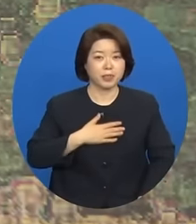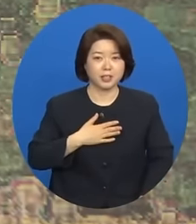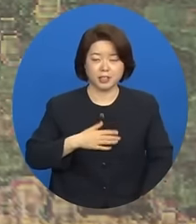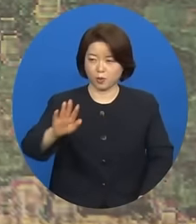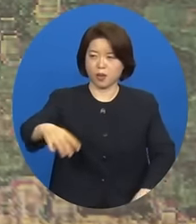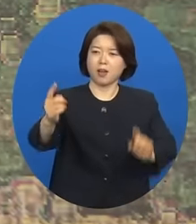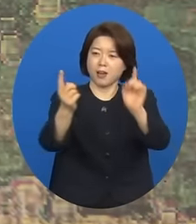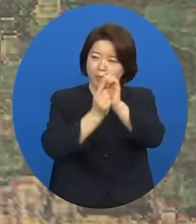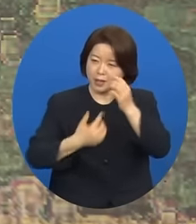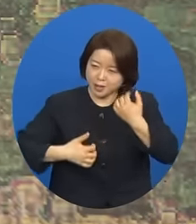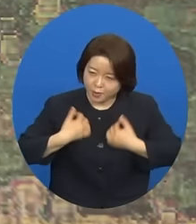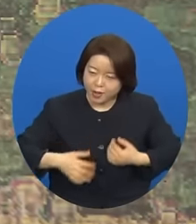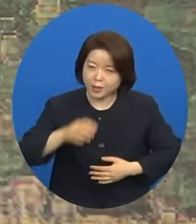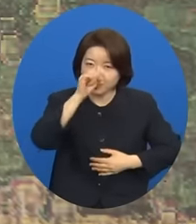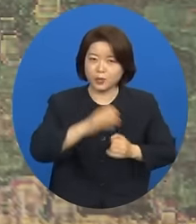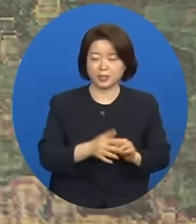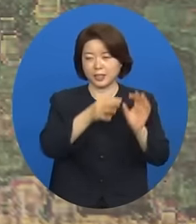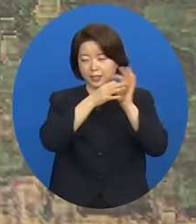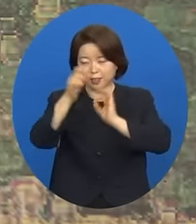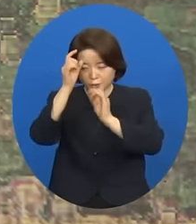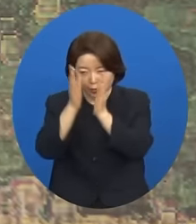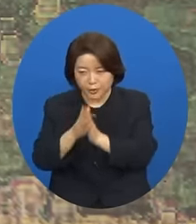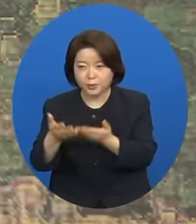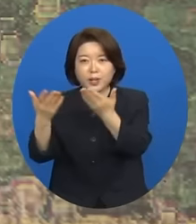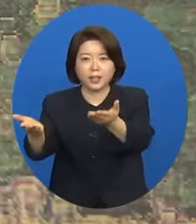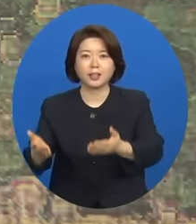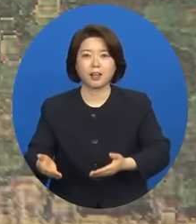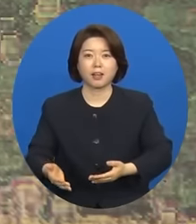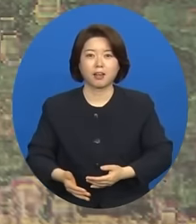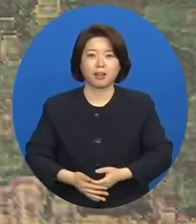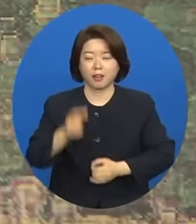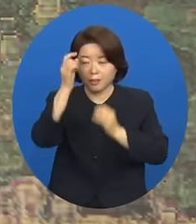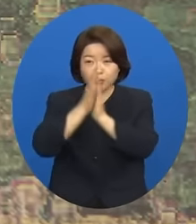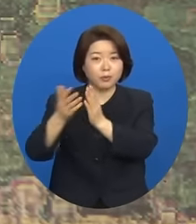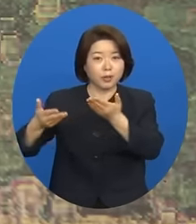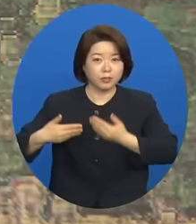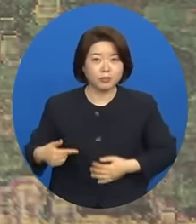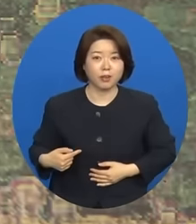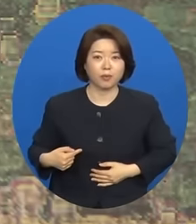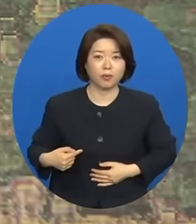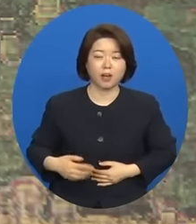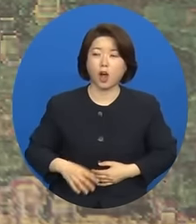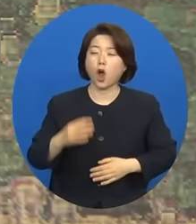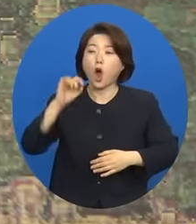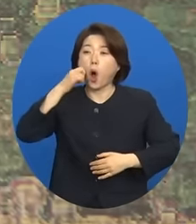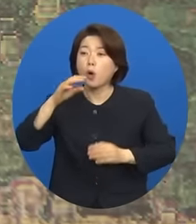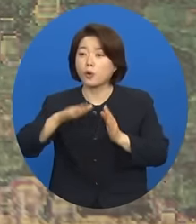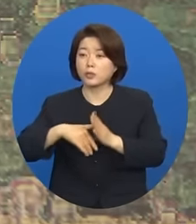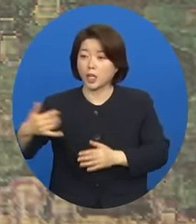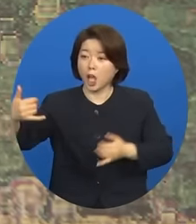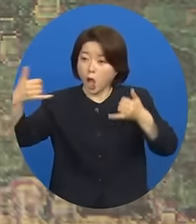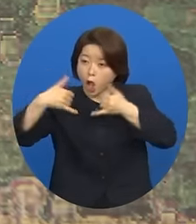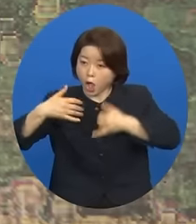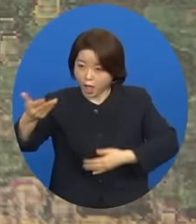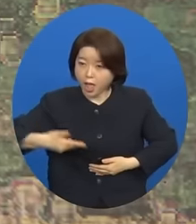만나서 반가웠다 그러면서 계속 뭐 기도하겠다고 하면서 언제든지 어려우면 연락하십시오 그러면서